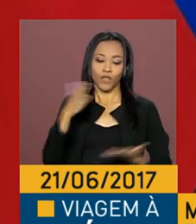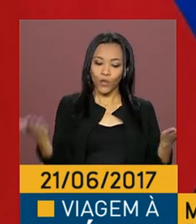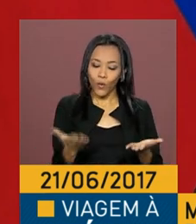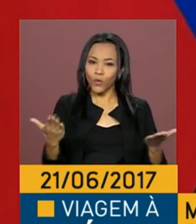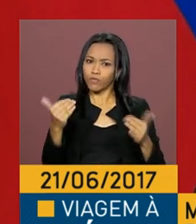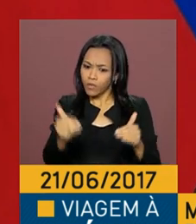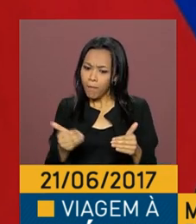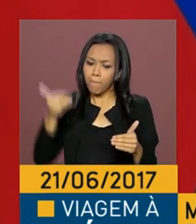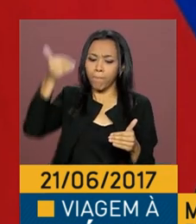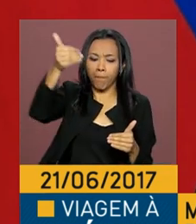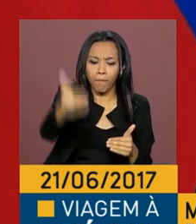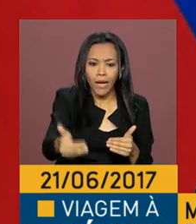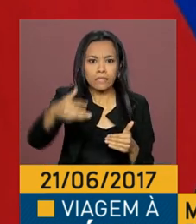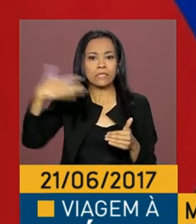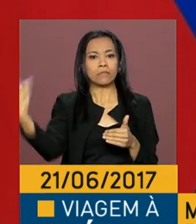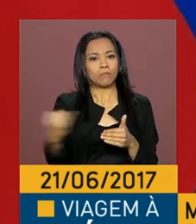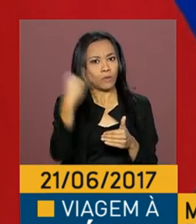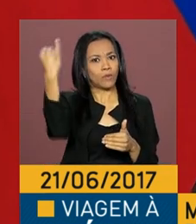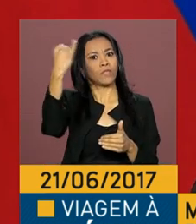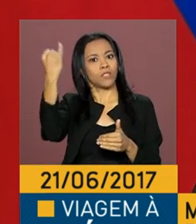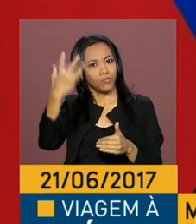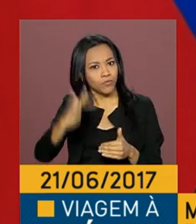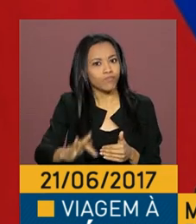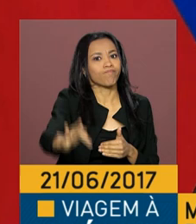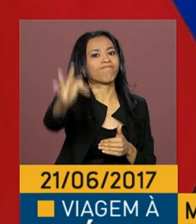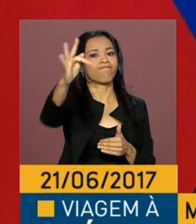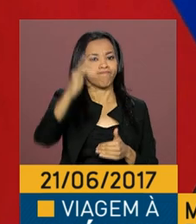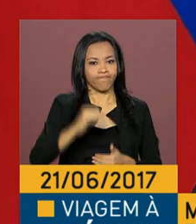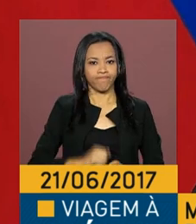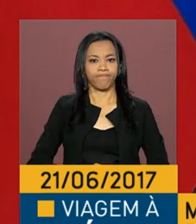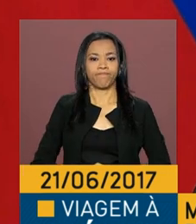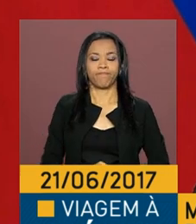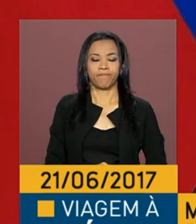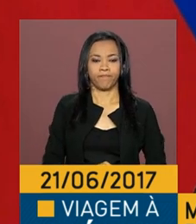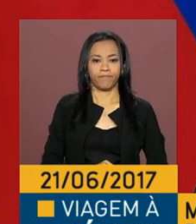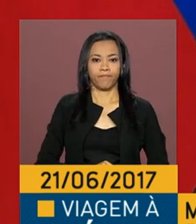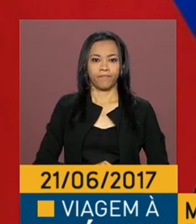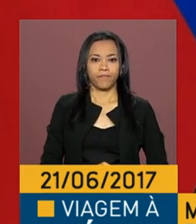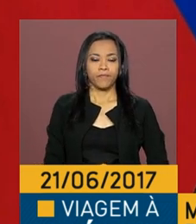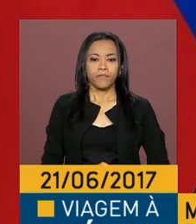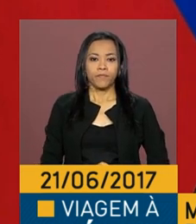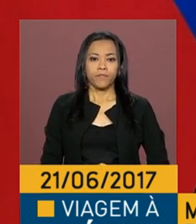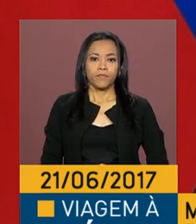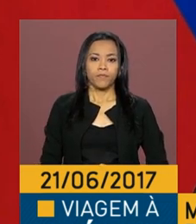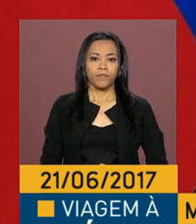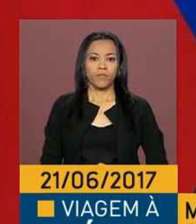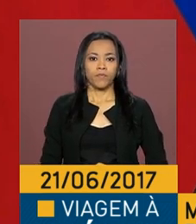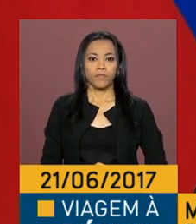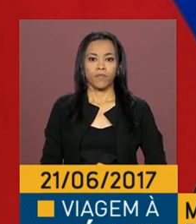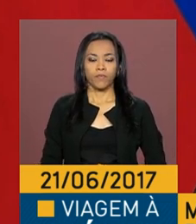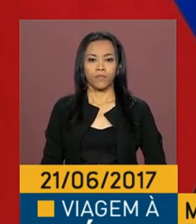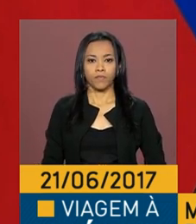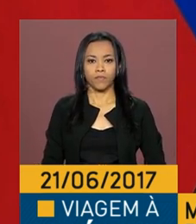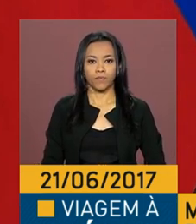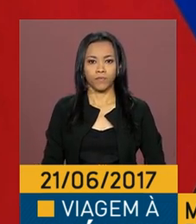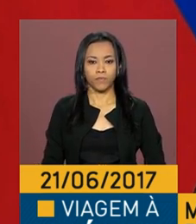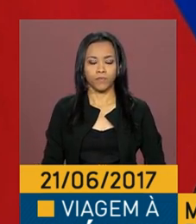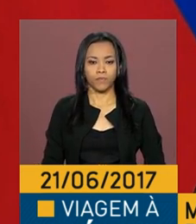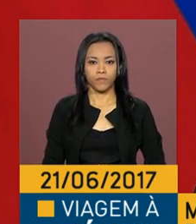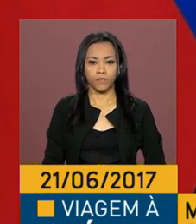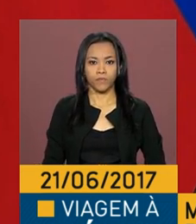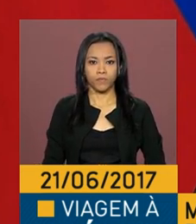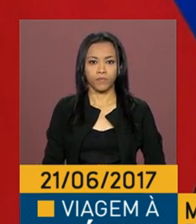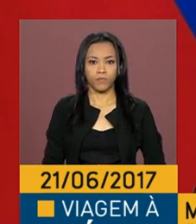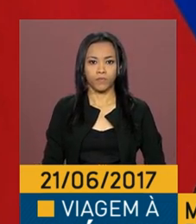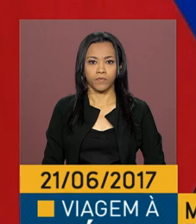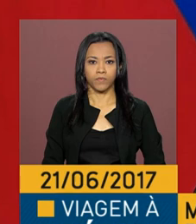passo importante rumo a esse futuro. И, господин Путин, я уверен в том, что мы сегодня сделали с вами очень большой шаг на